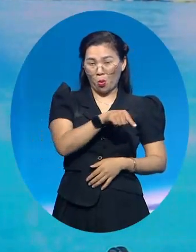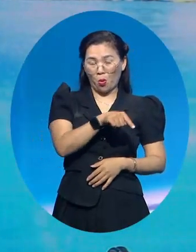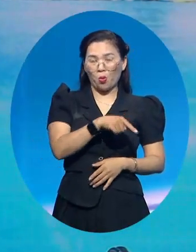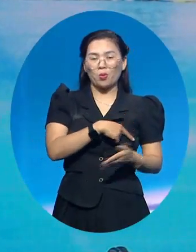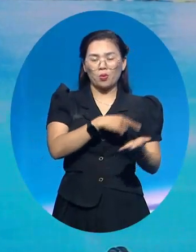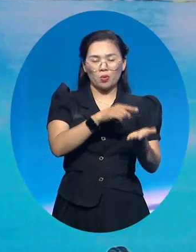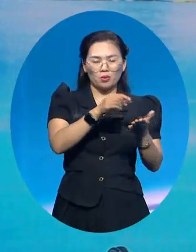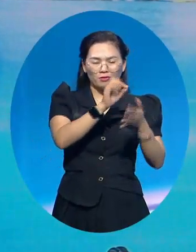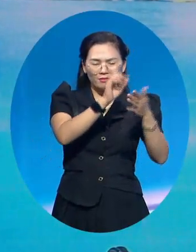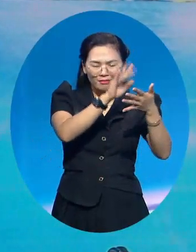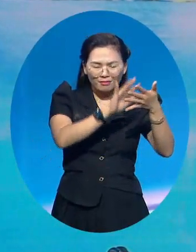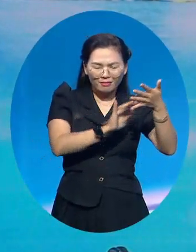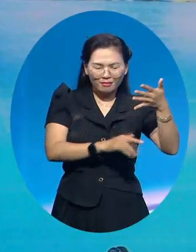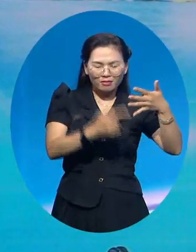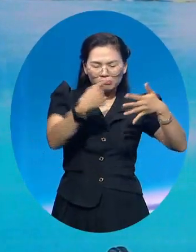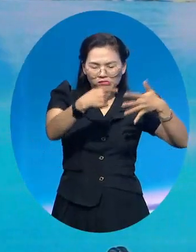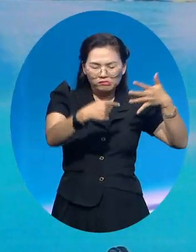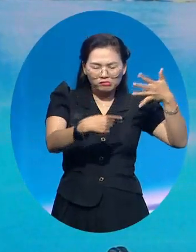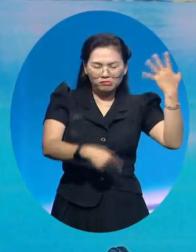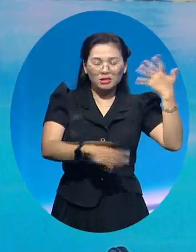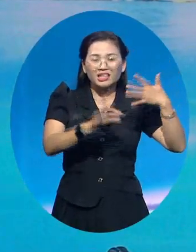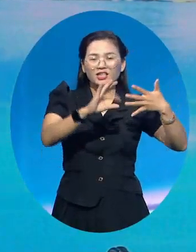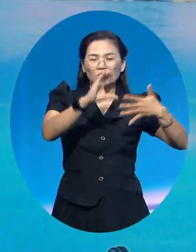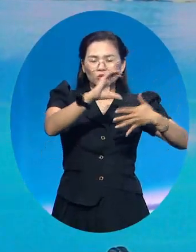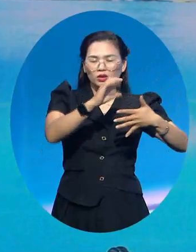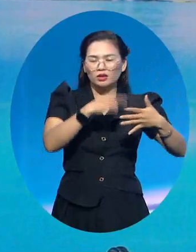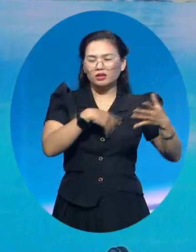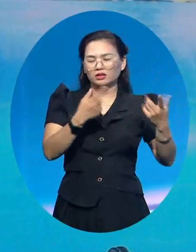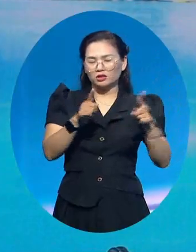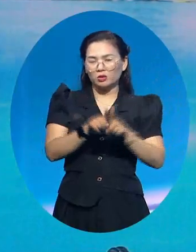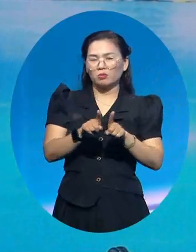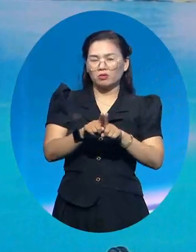tại các ngân hàng, nơi yêu cầu rất cao về quản trị rủi ro.